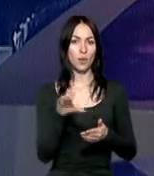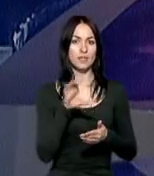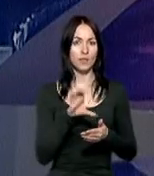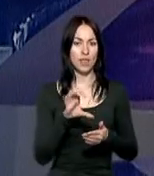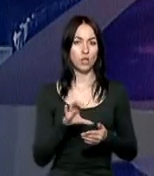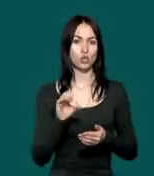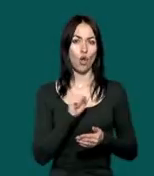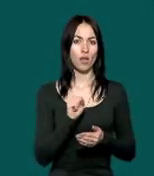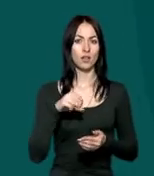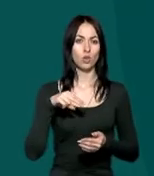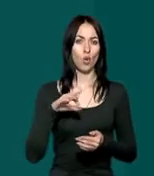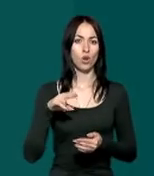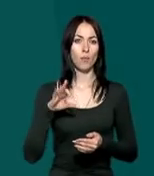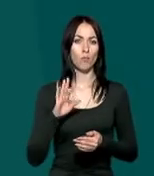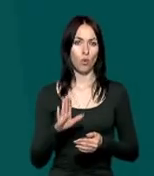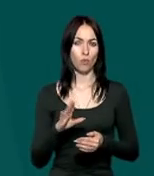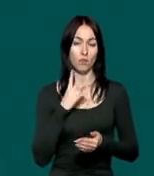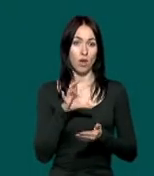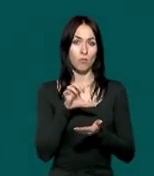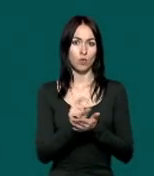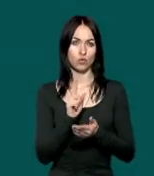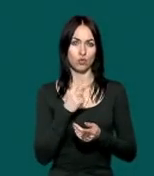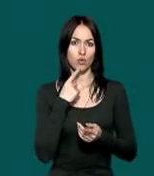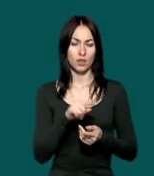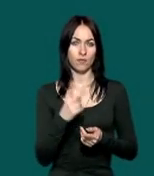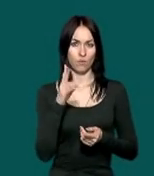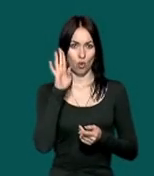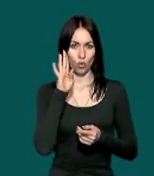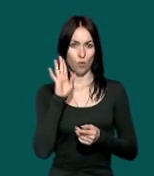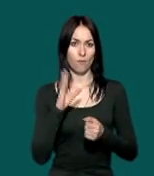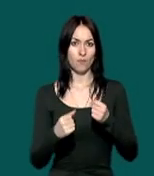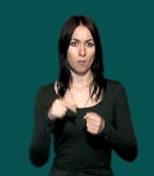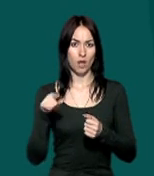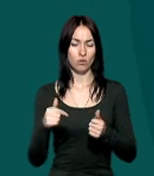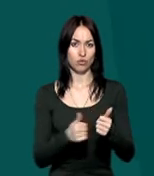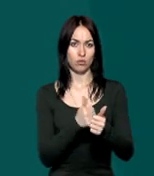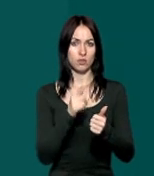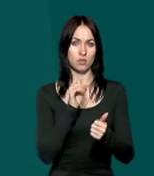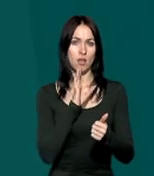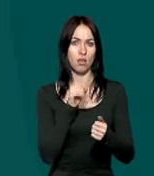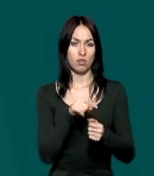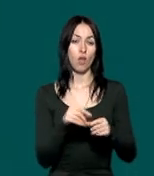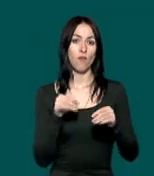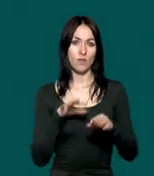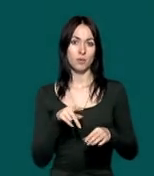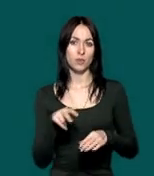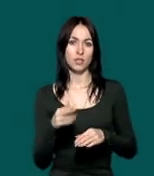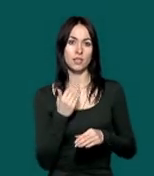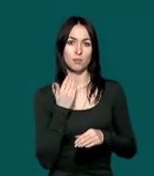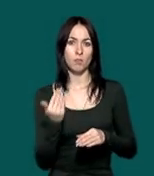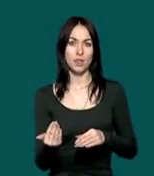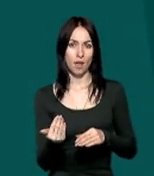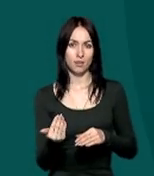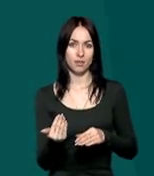Попов. Помітила, що якісь дивні двоє хлопців в машині їздять за нею. Вирішили підійти спитати хлопців, що